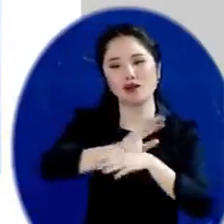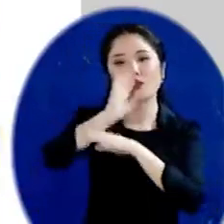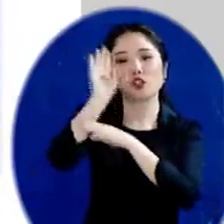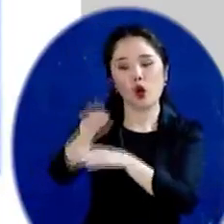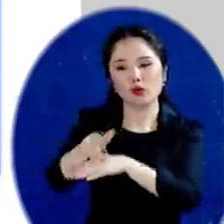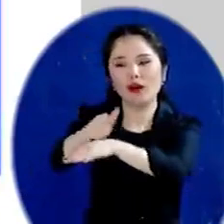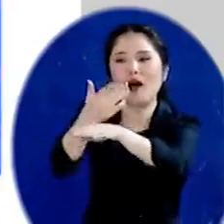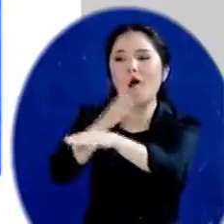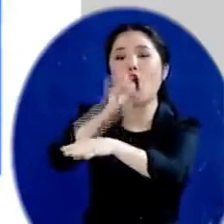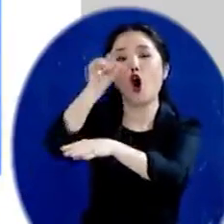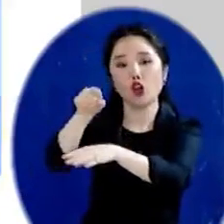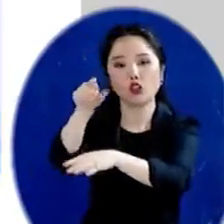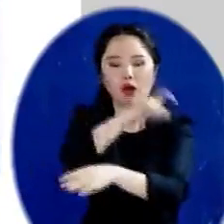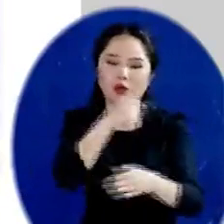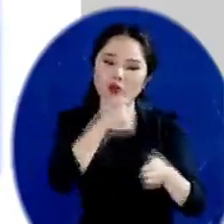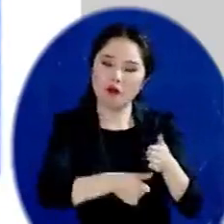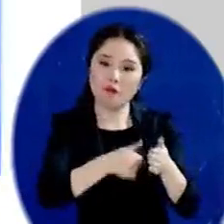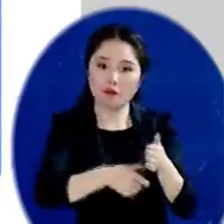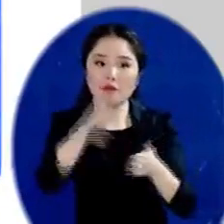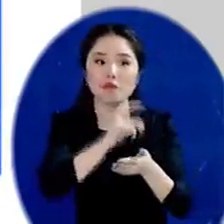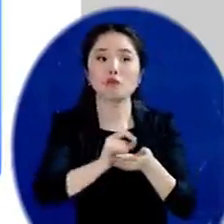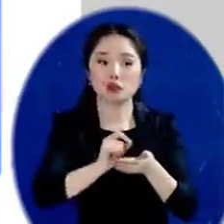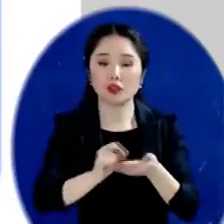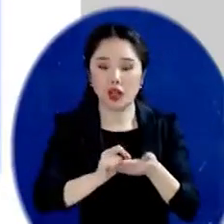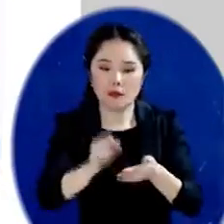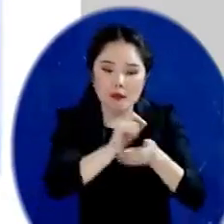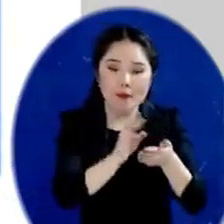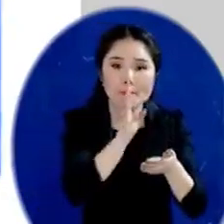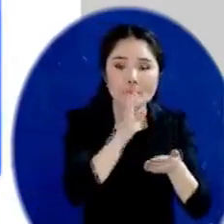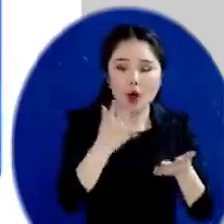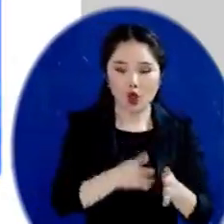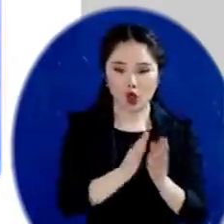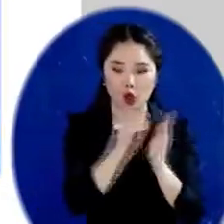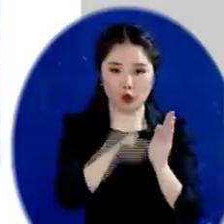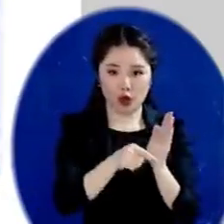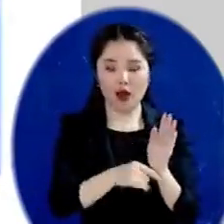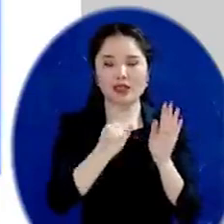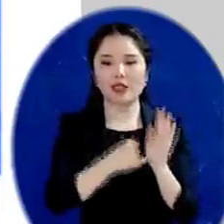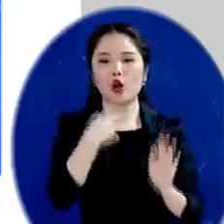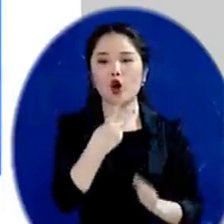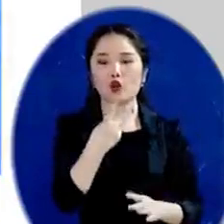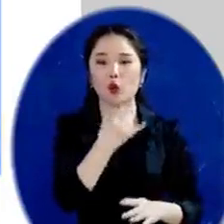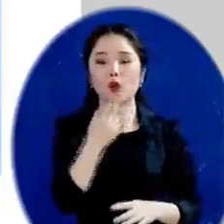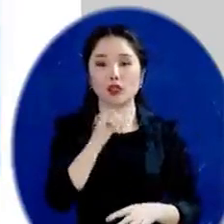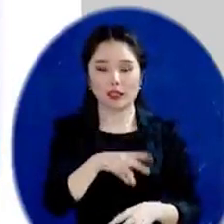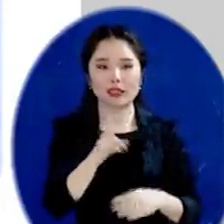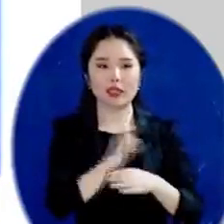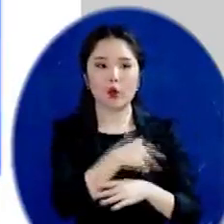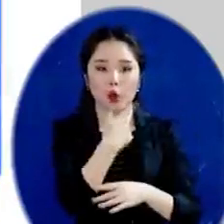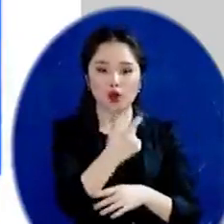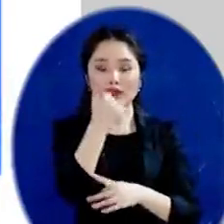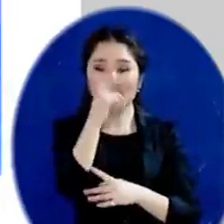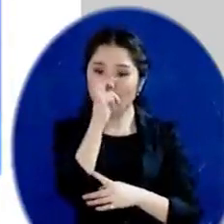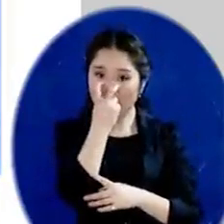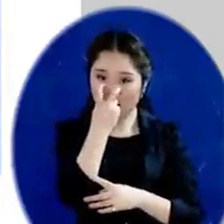хаашаа нүүдэлдгийг дэвтэрдээ тэмдэглэж бичээрэй. Бичгтээ сурагчгийн 62 дугаар хуудасны дасгал гурвыг